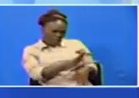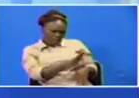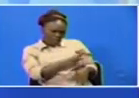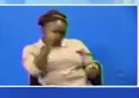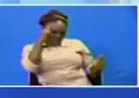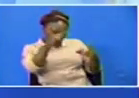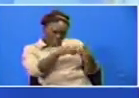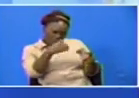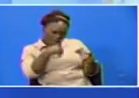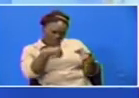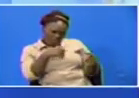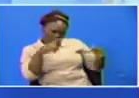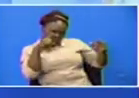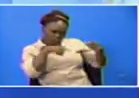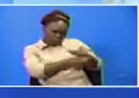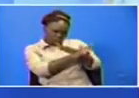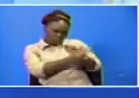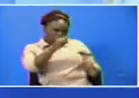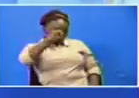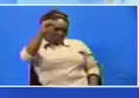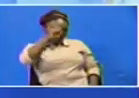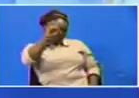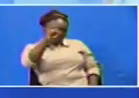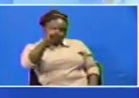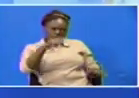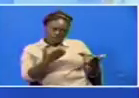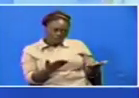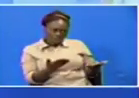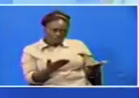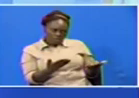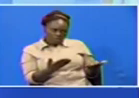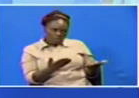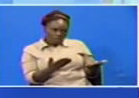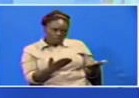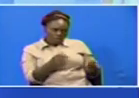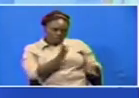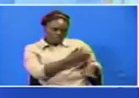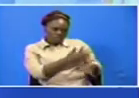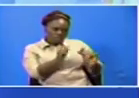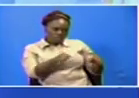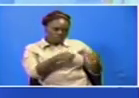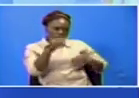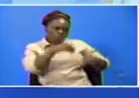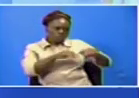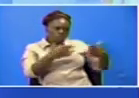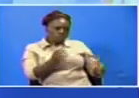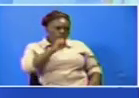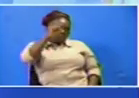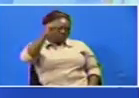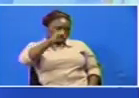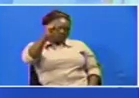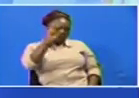una mipango za kuingia katika siasa, na vile vile labda kuna mchango ambao wanamuziki wanaweza wakaleta katika siasa ukiangalia